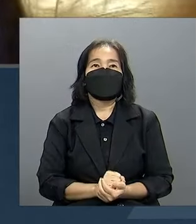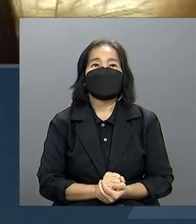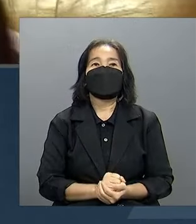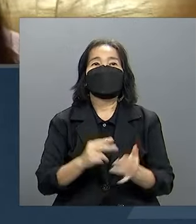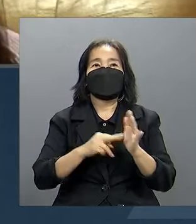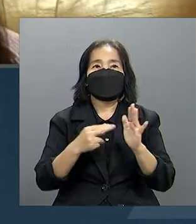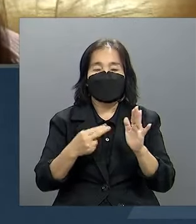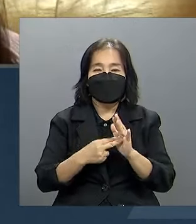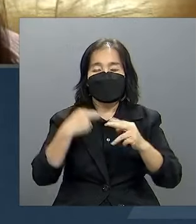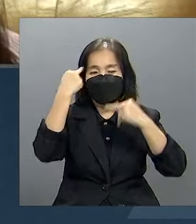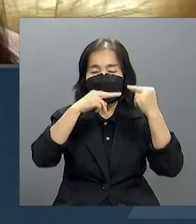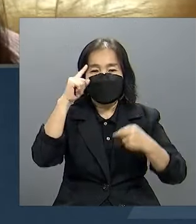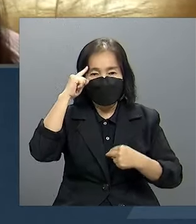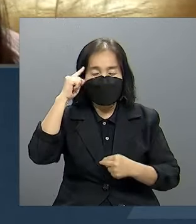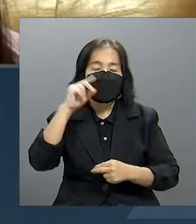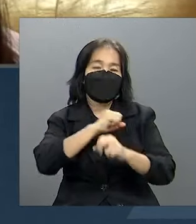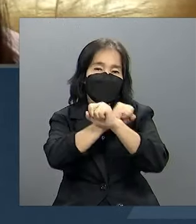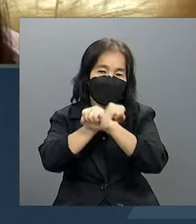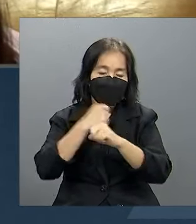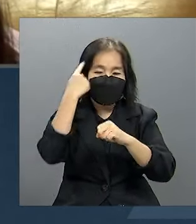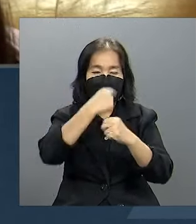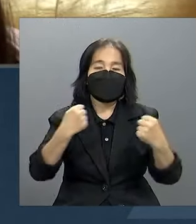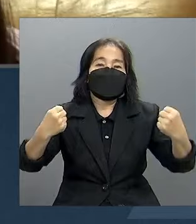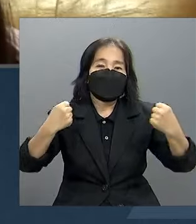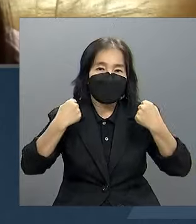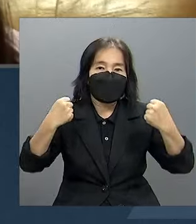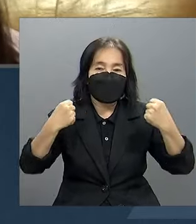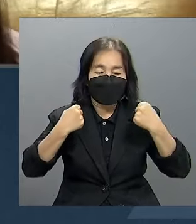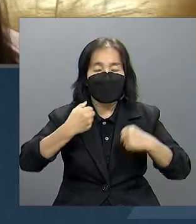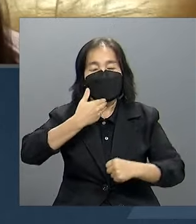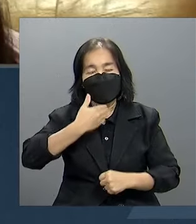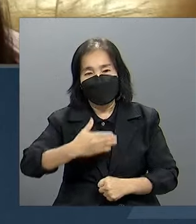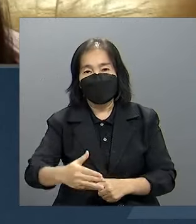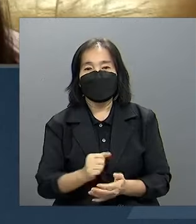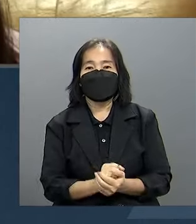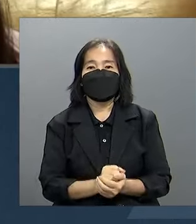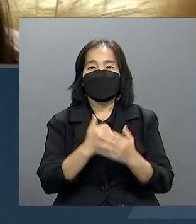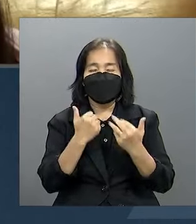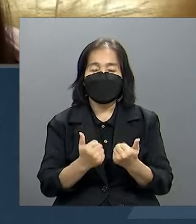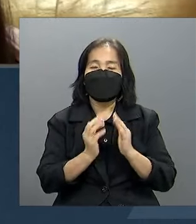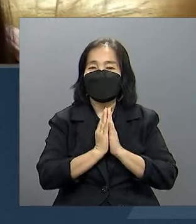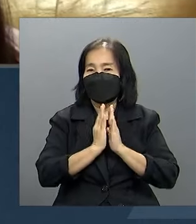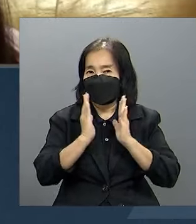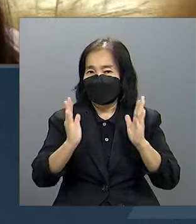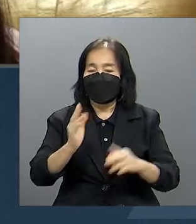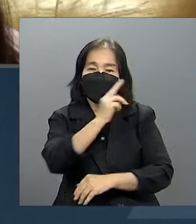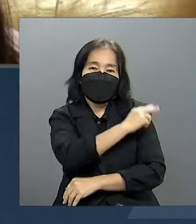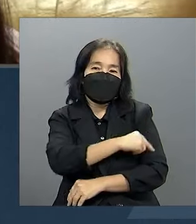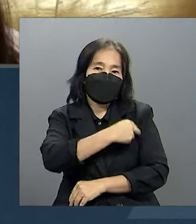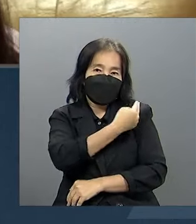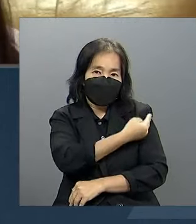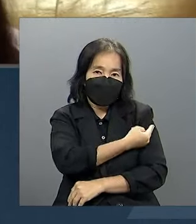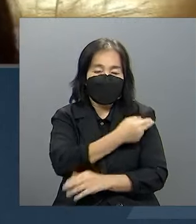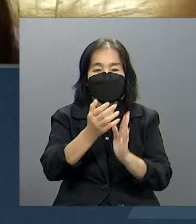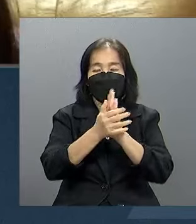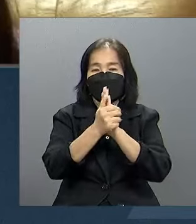ทันแล้วก็มีสุขภาพที่แข็งแรงแบบนี้ไปนานๆด้วยนะคะวันนี้ต้องขอบคุณนะคะแพทย์หญิงนวรัตน์อภิรักษ์กิตติกุลนะ